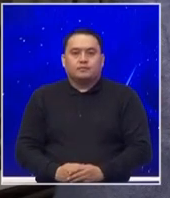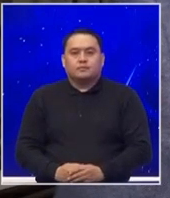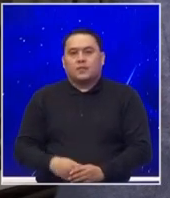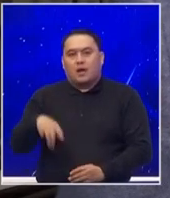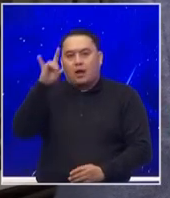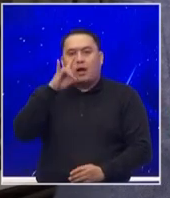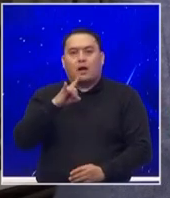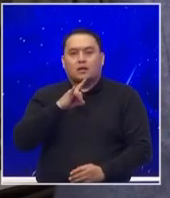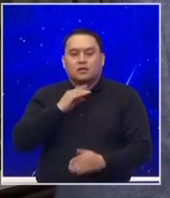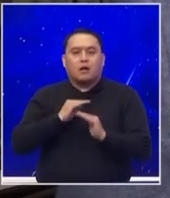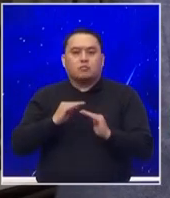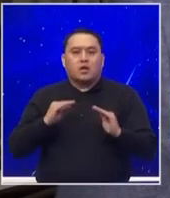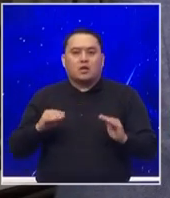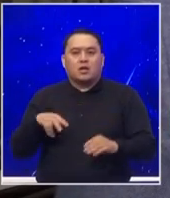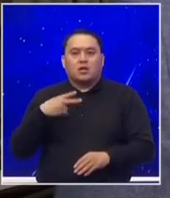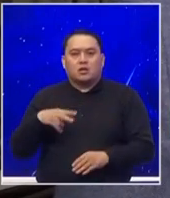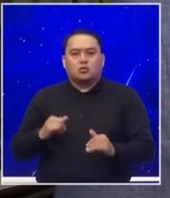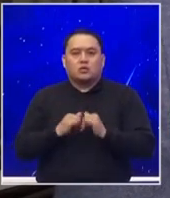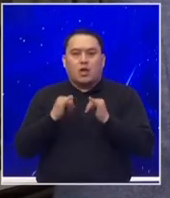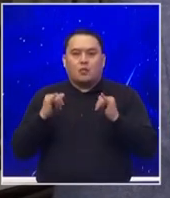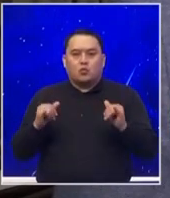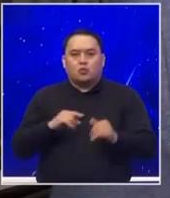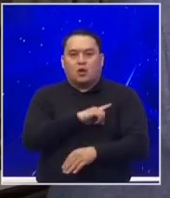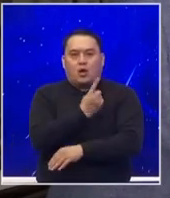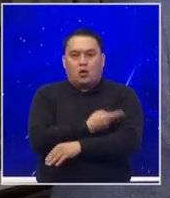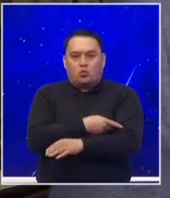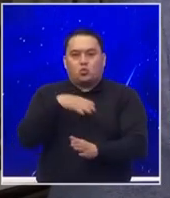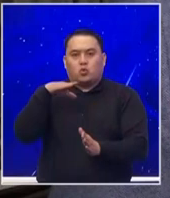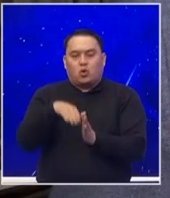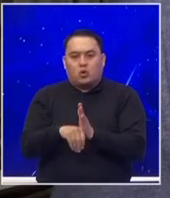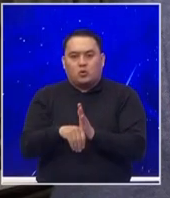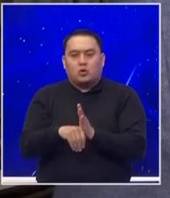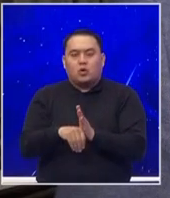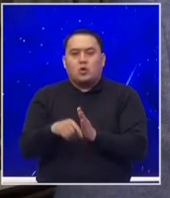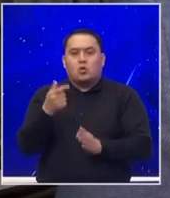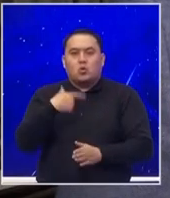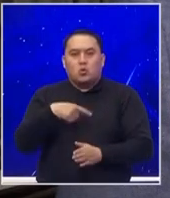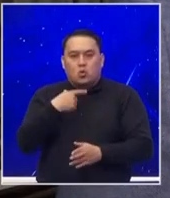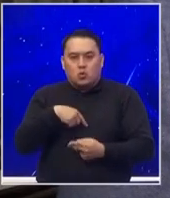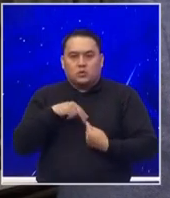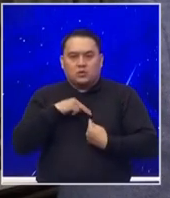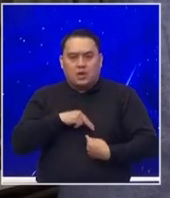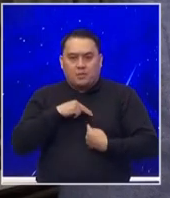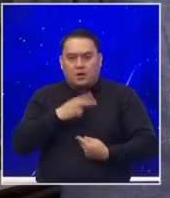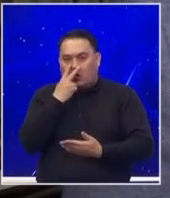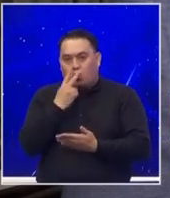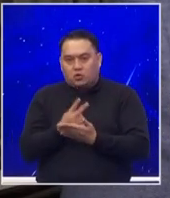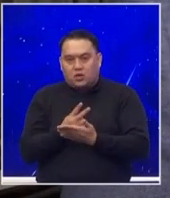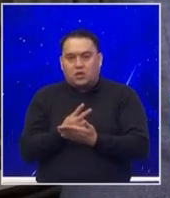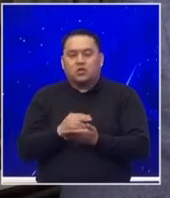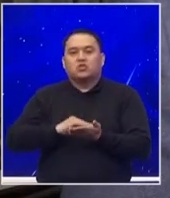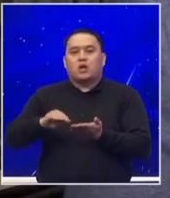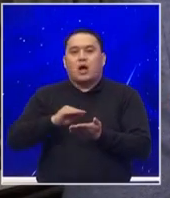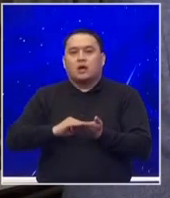балалар әдебиетінің дамуына үлкен үлес қосқан тұлға. Өз заманында еңбегі лайықты бағаланып, Қазақстанның халық